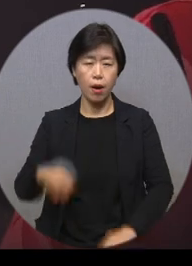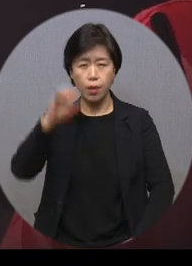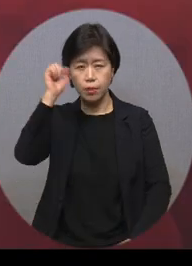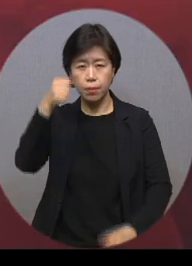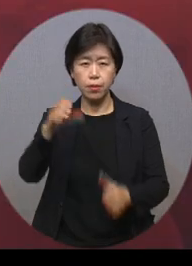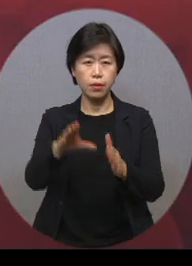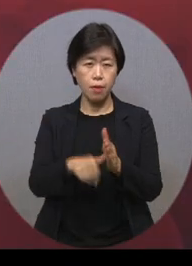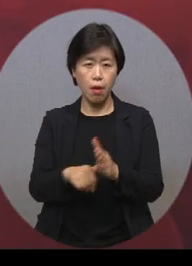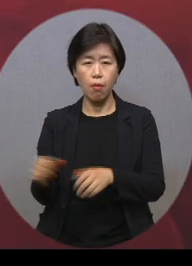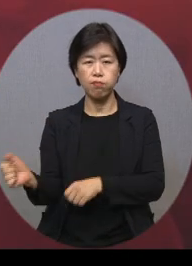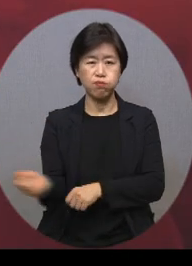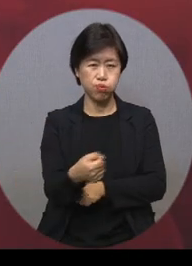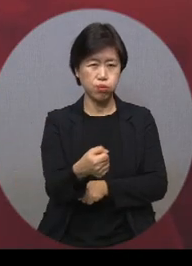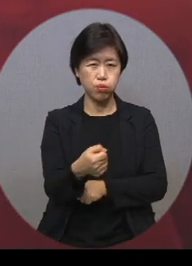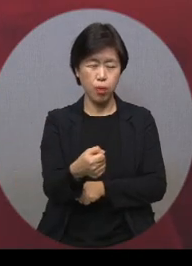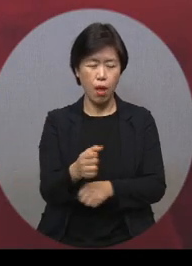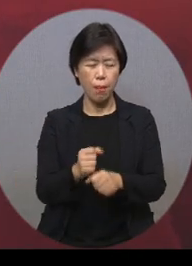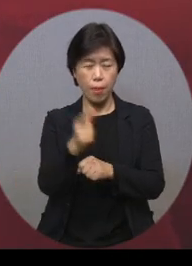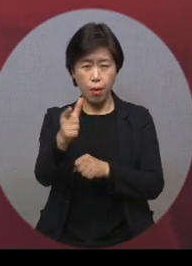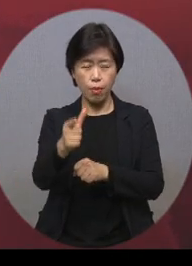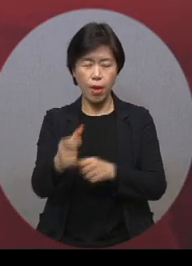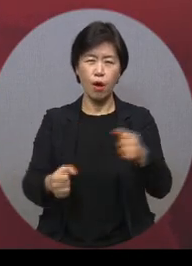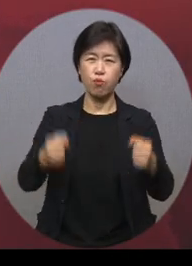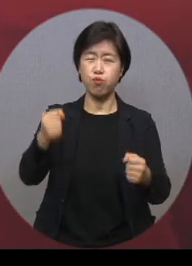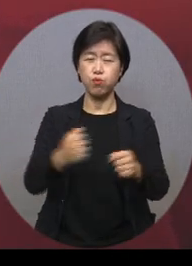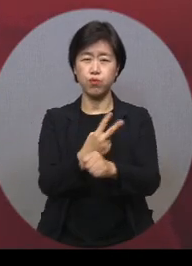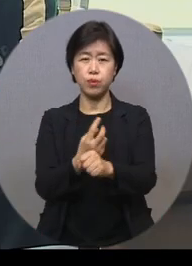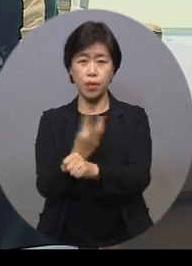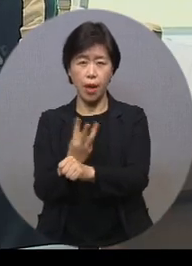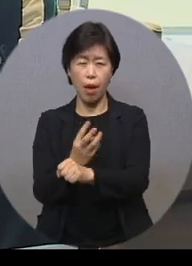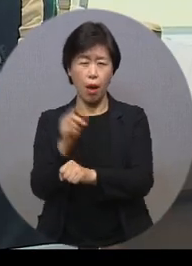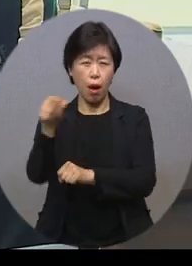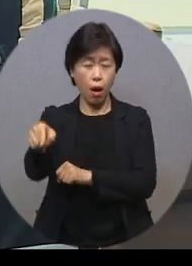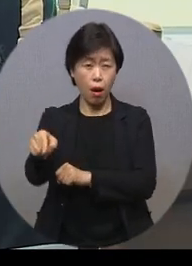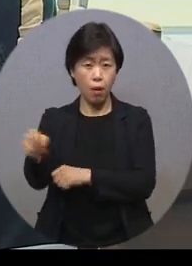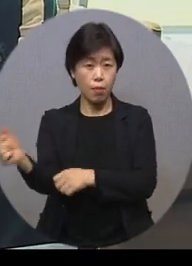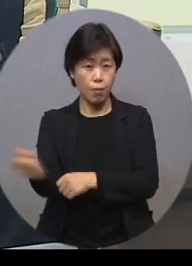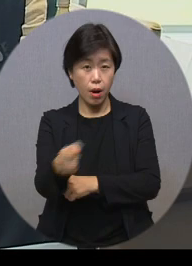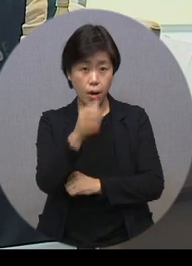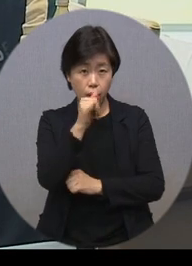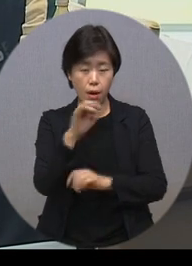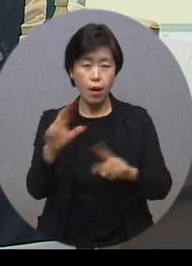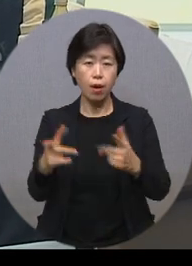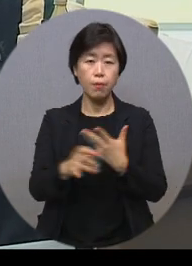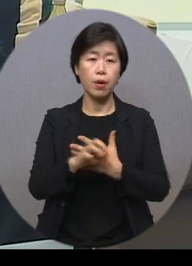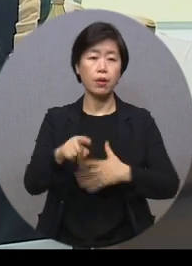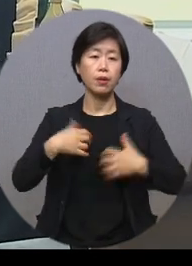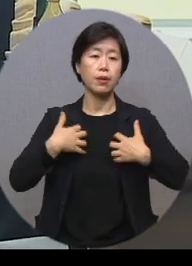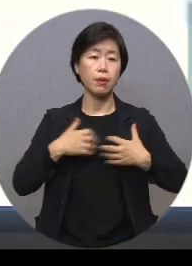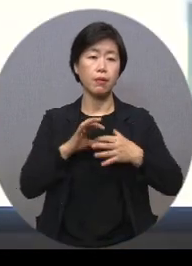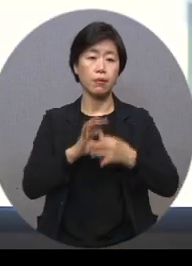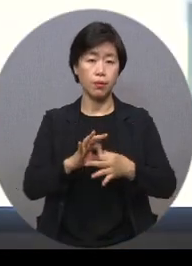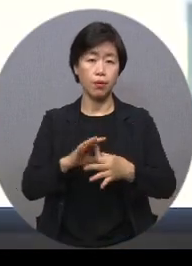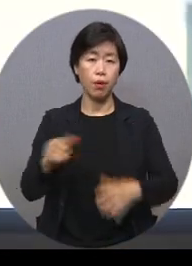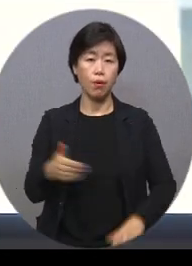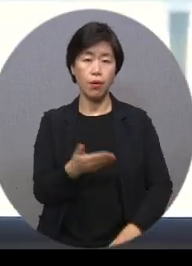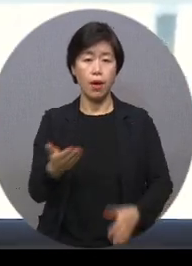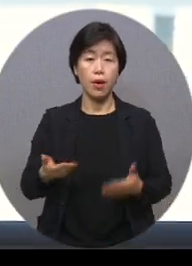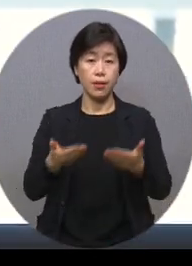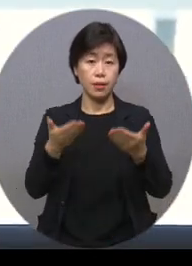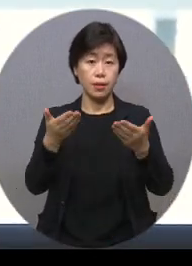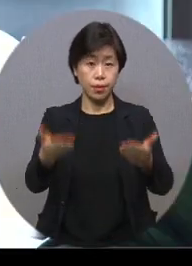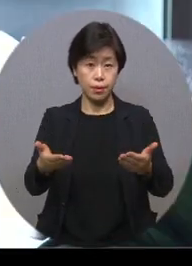그린피에 멀리 두세 시간씩 라운딩을 다니시겠습니까? 아니면 이 게임을 통해 저희가 드리는 골프장